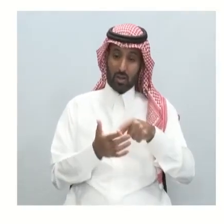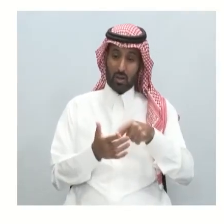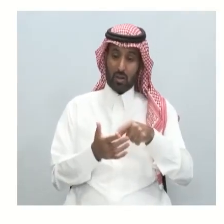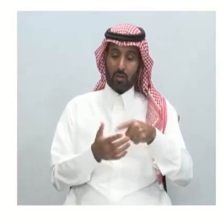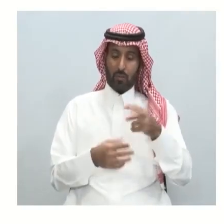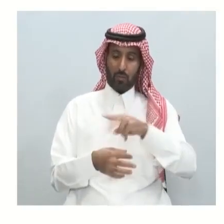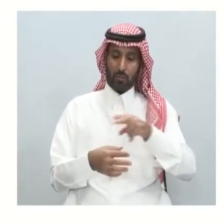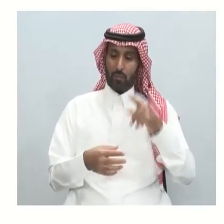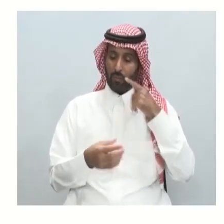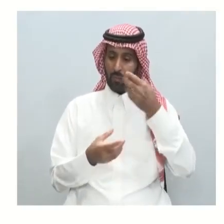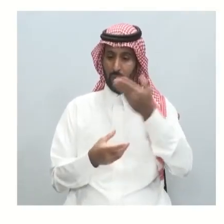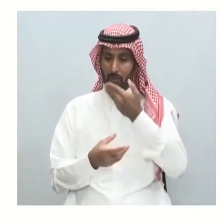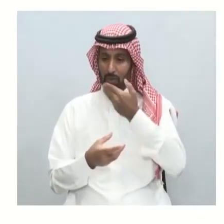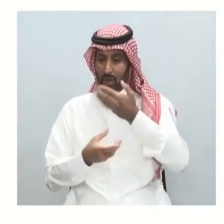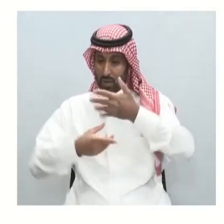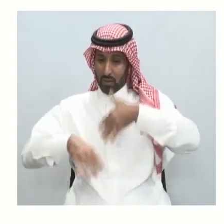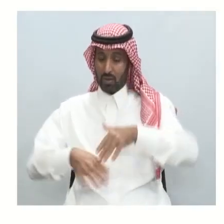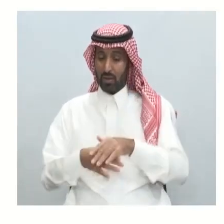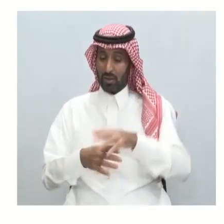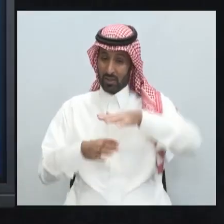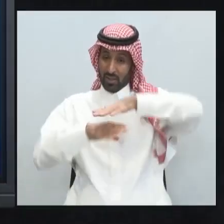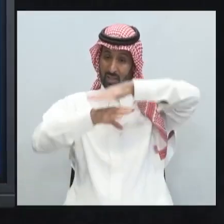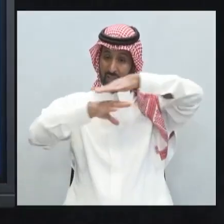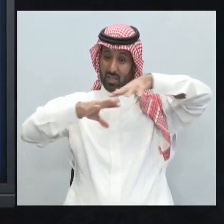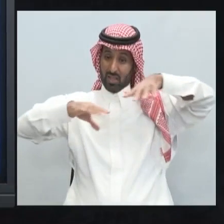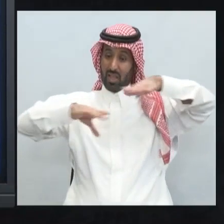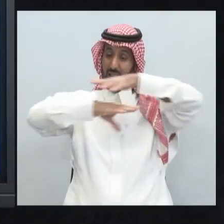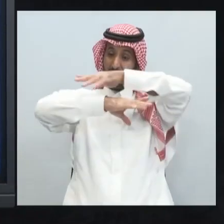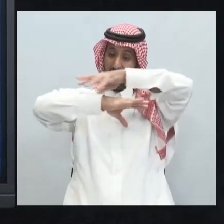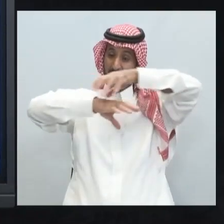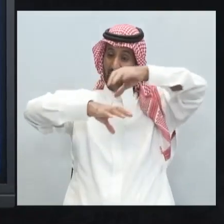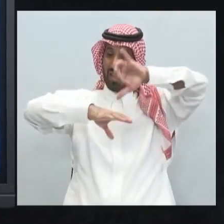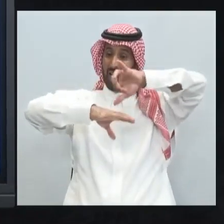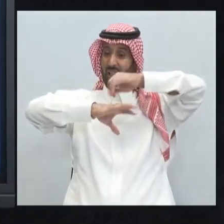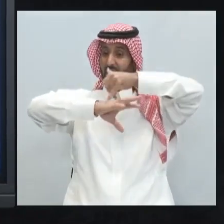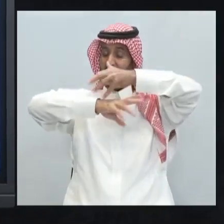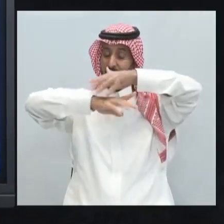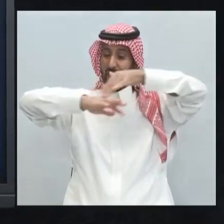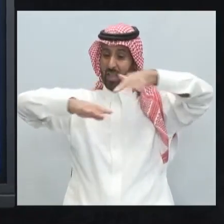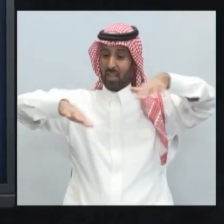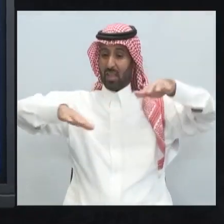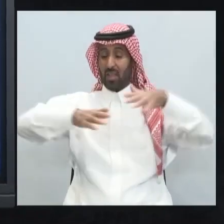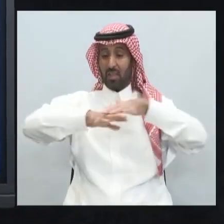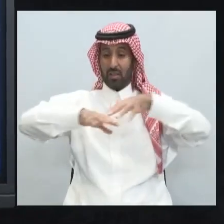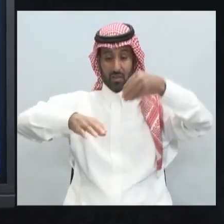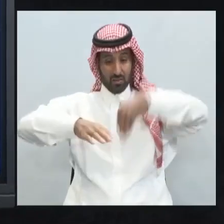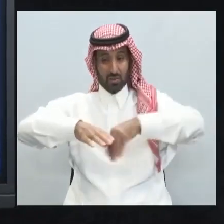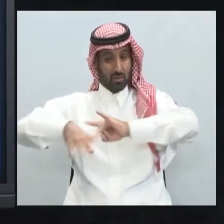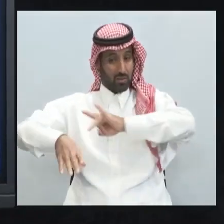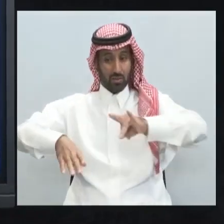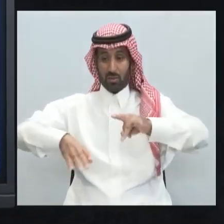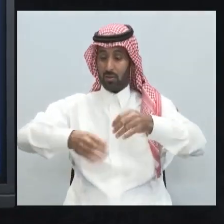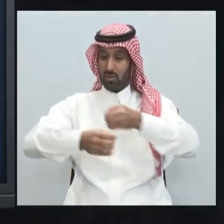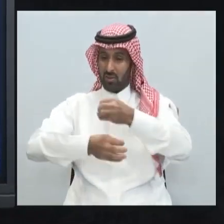متماثله ومنها الماء قطبيه لذلك هذا يعطيني عندما يتسرب الزيت على البحر لا يذوب في